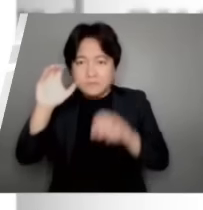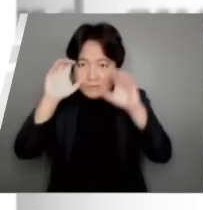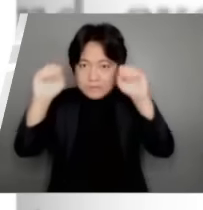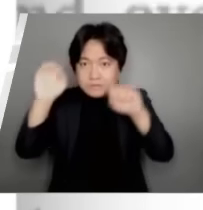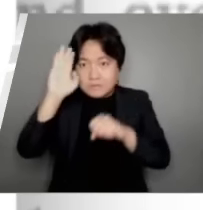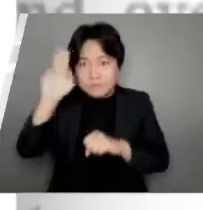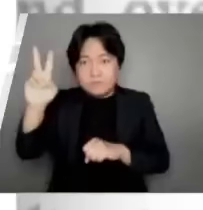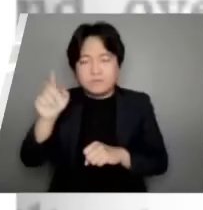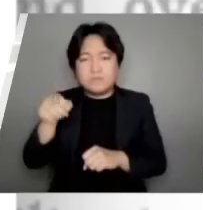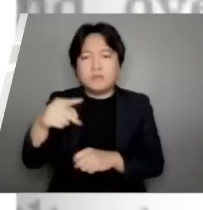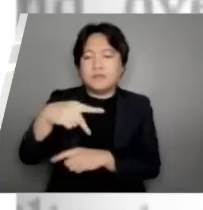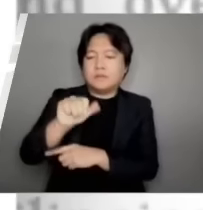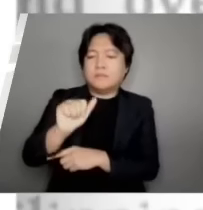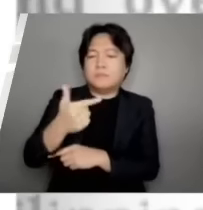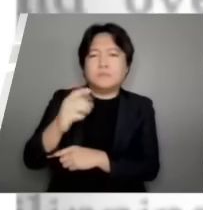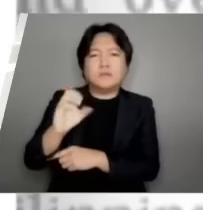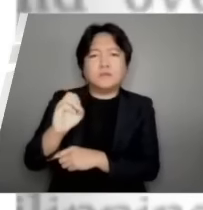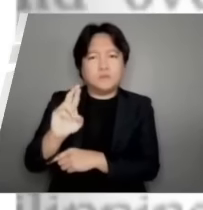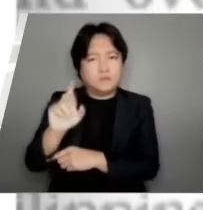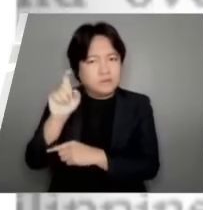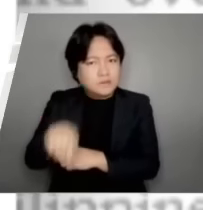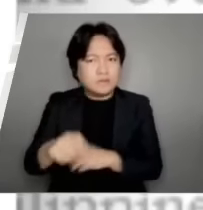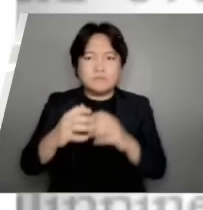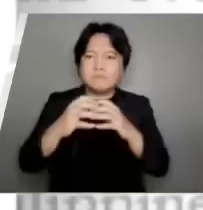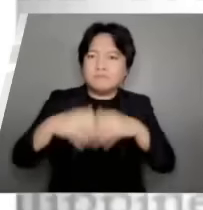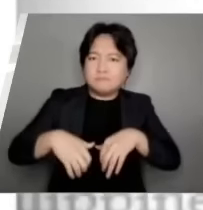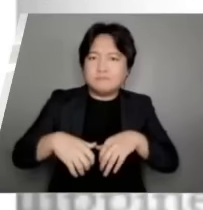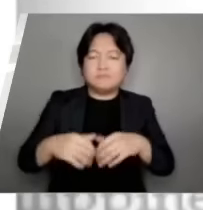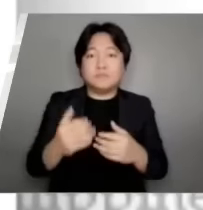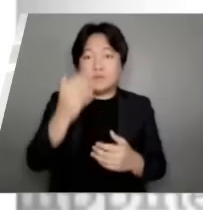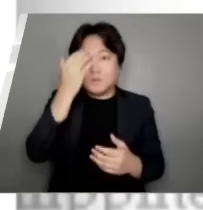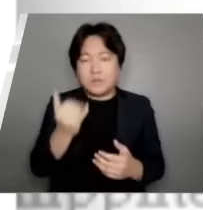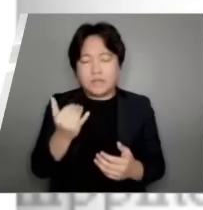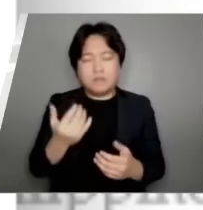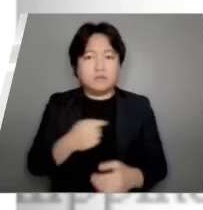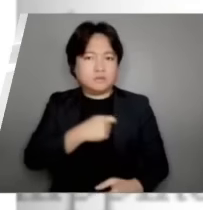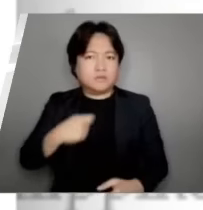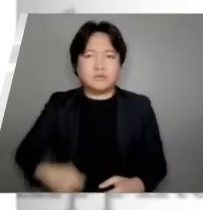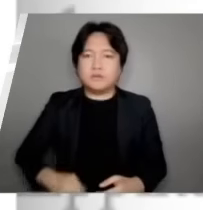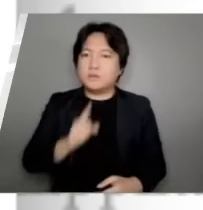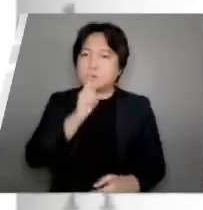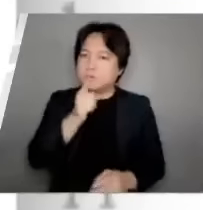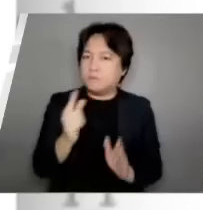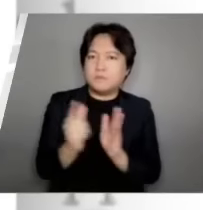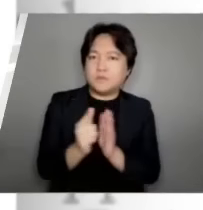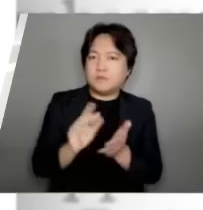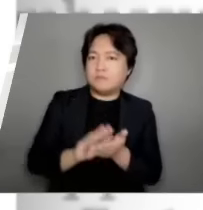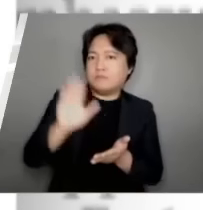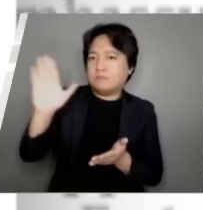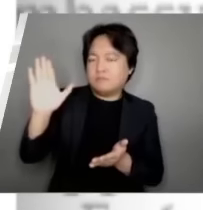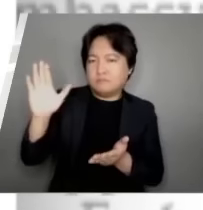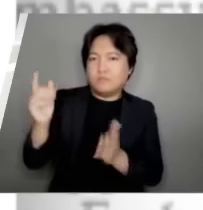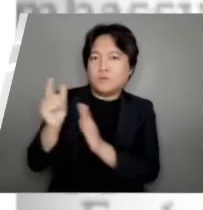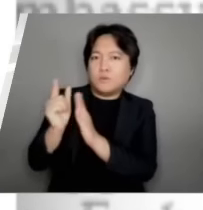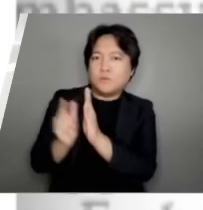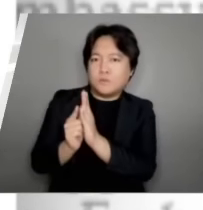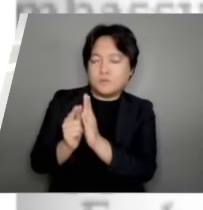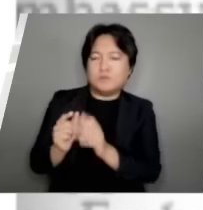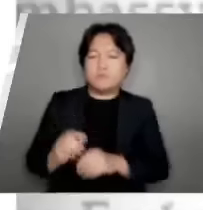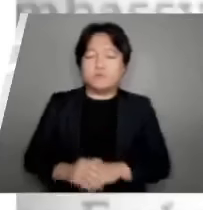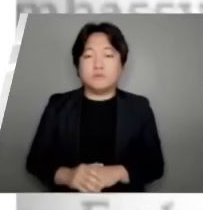mga pogo na ang customer ay mga taga mainland China. Bawal din daw sa regulasyon ng PAGCOR na magbigay ng license sa